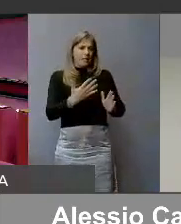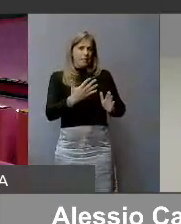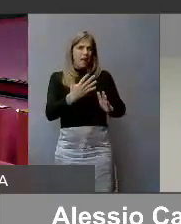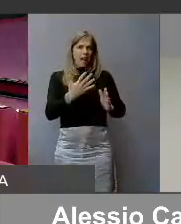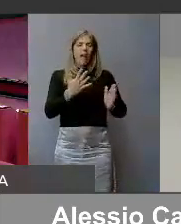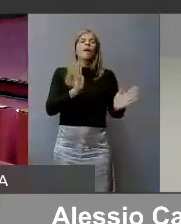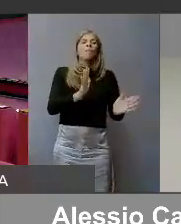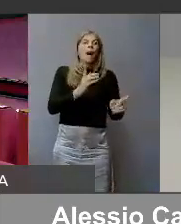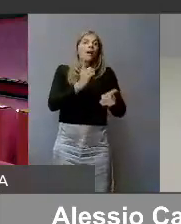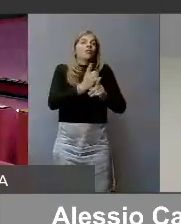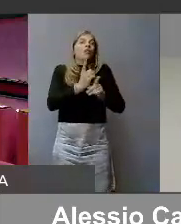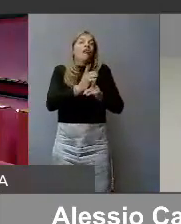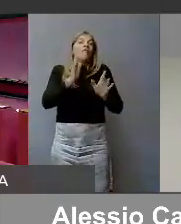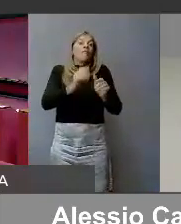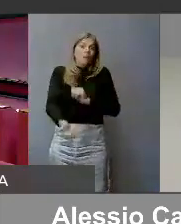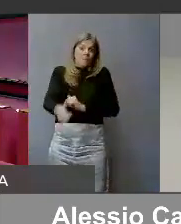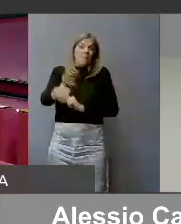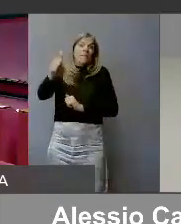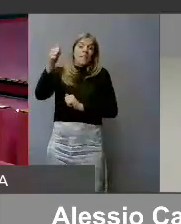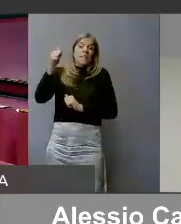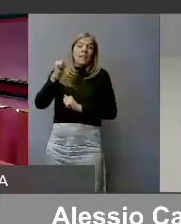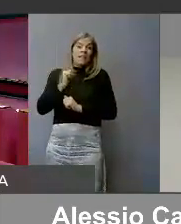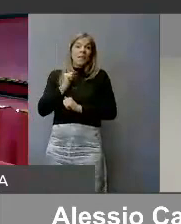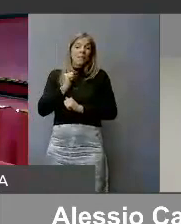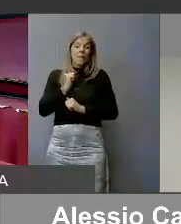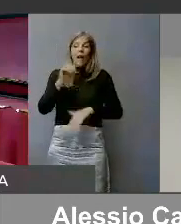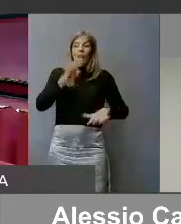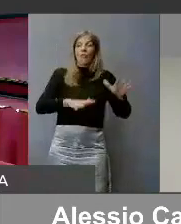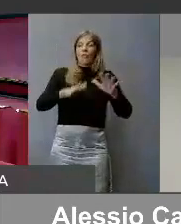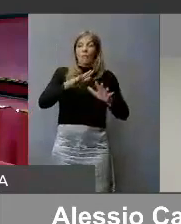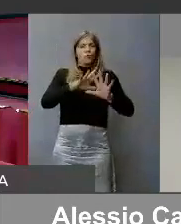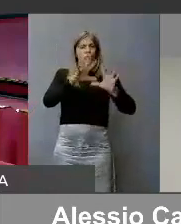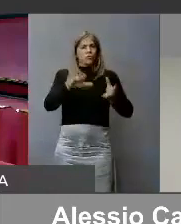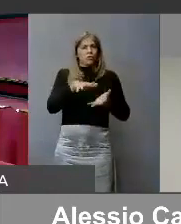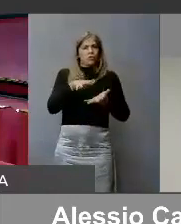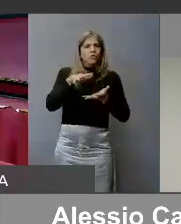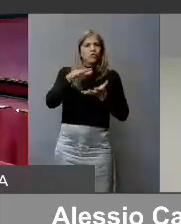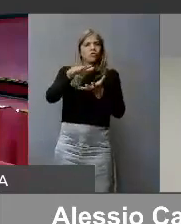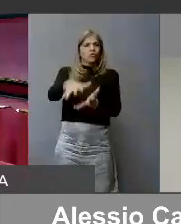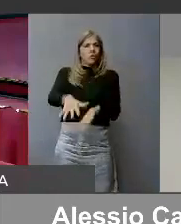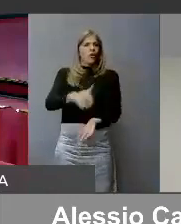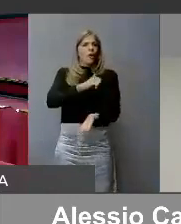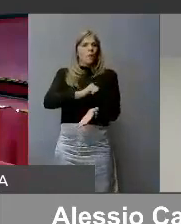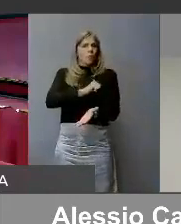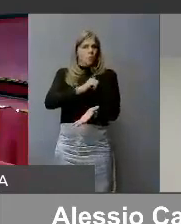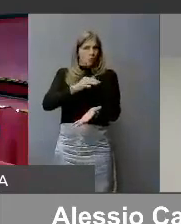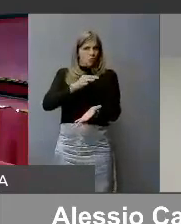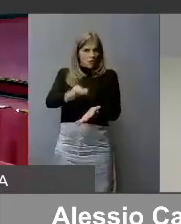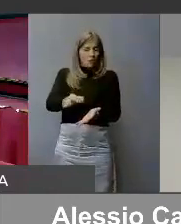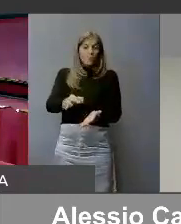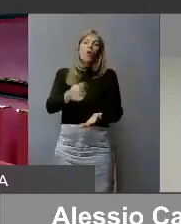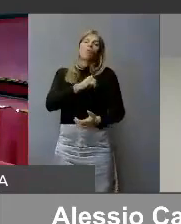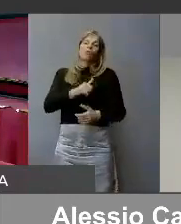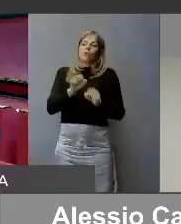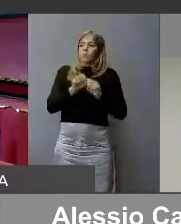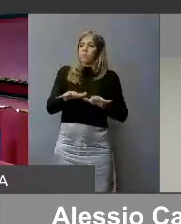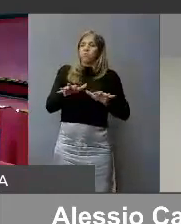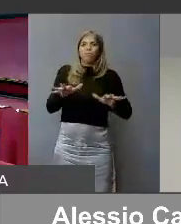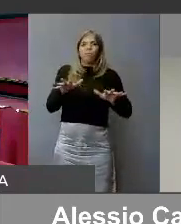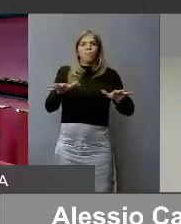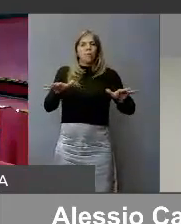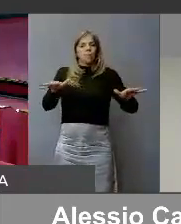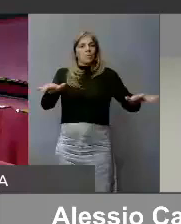doveva raggiungere municipio preventivamente in maniera che i cittadini fossero informati creando quella situazione tipica